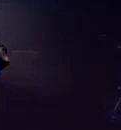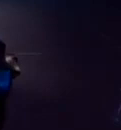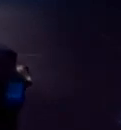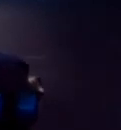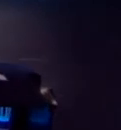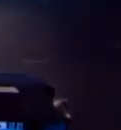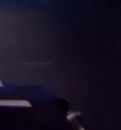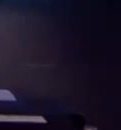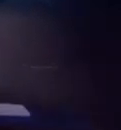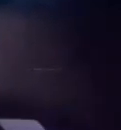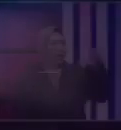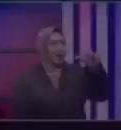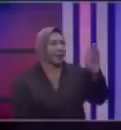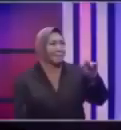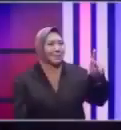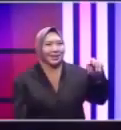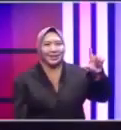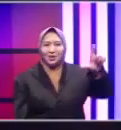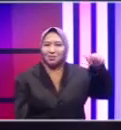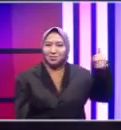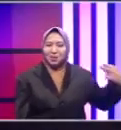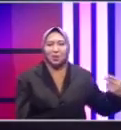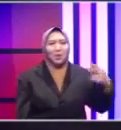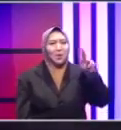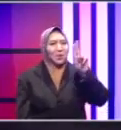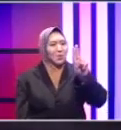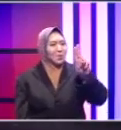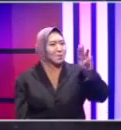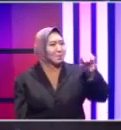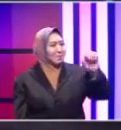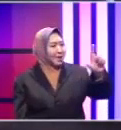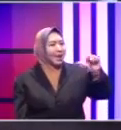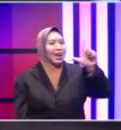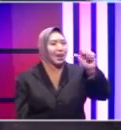lebay kau Imo hummalabbaik